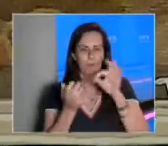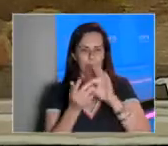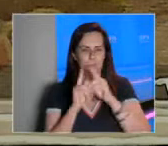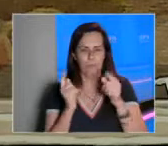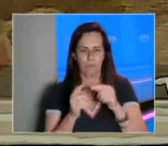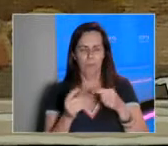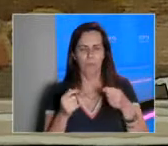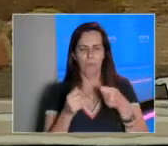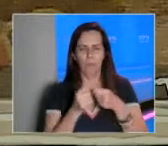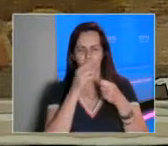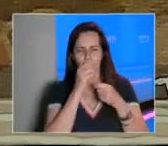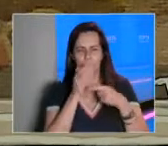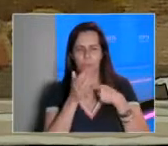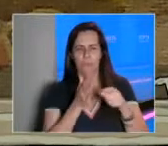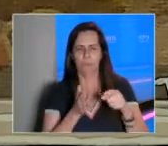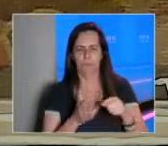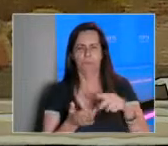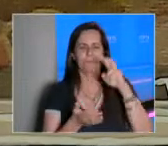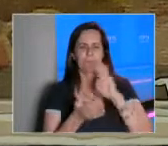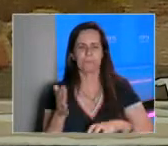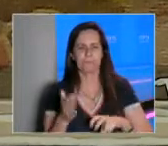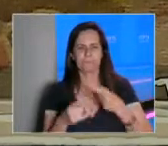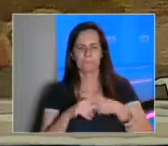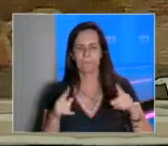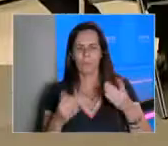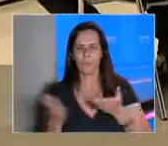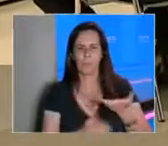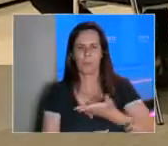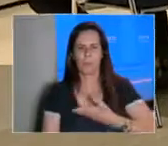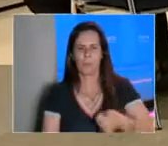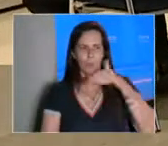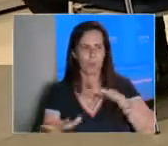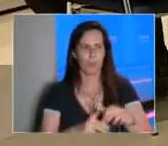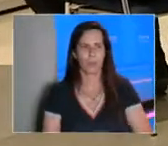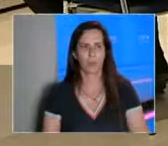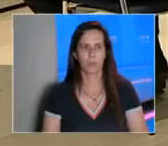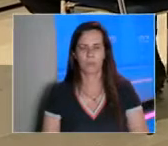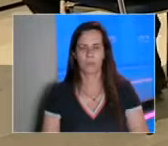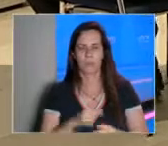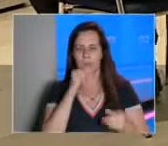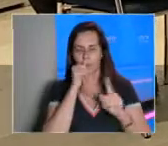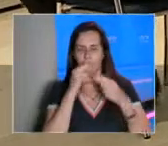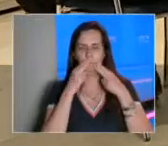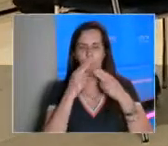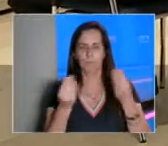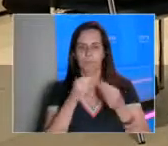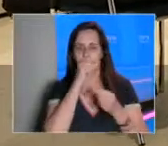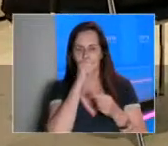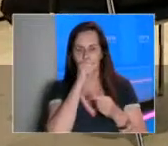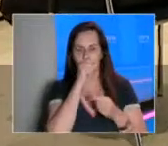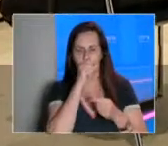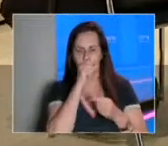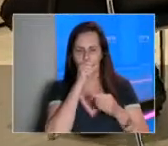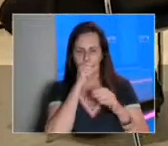אחר, שקשור לפטור ממס לכל מיני שירותים שמקבל ראש הממשלה, אבל לא התייחסו לעניין העקרוני. כלומר,